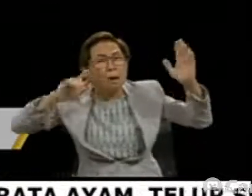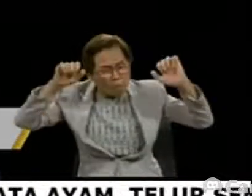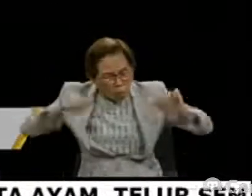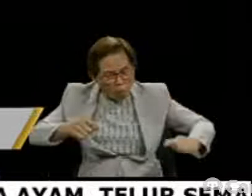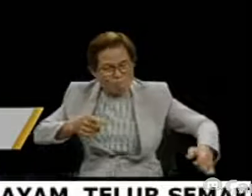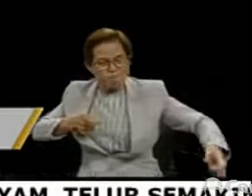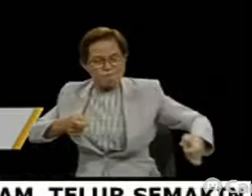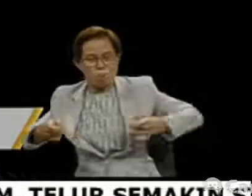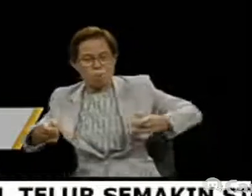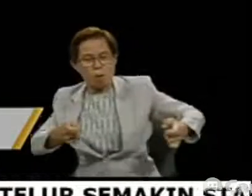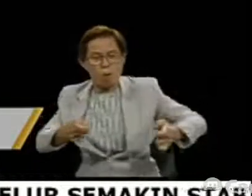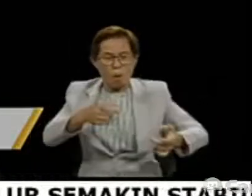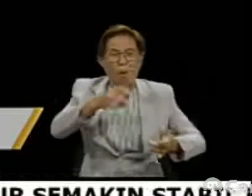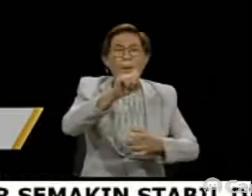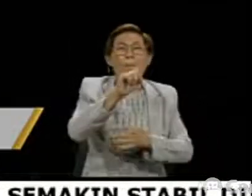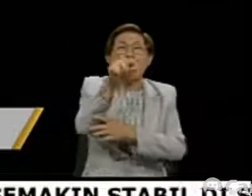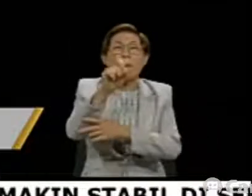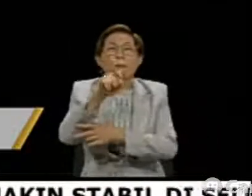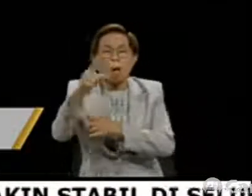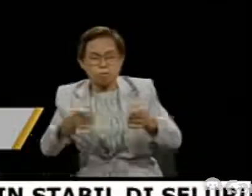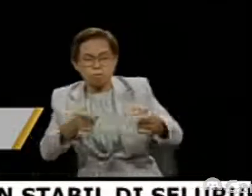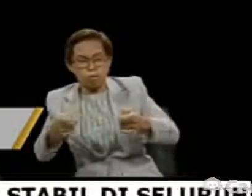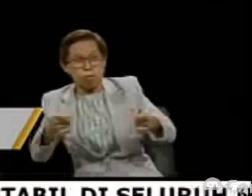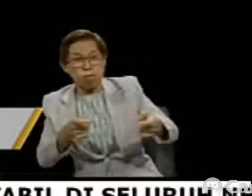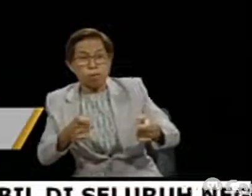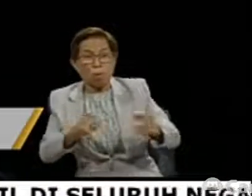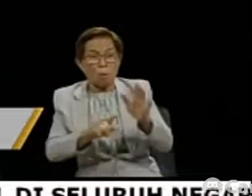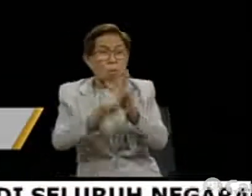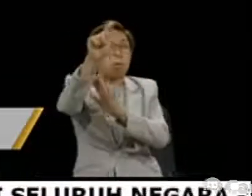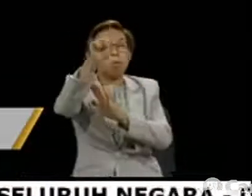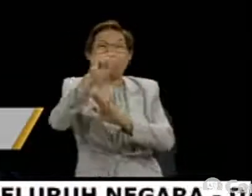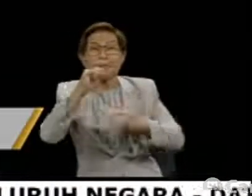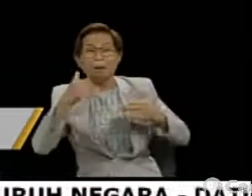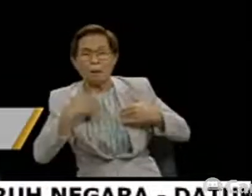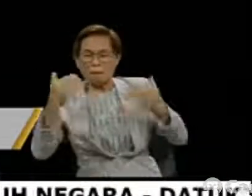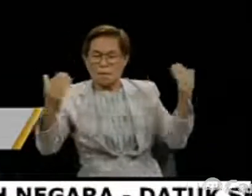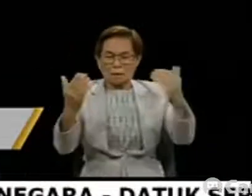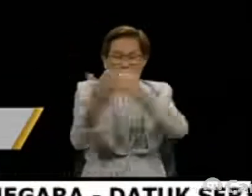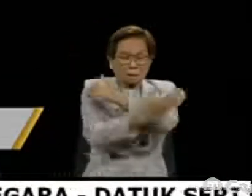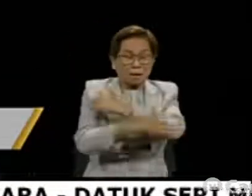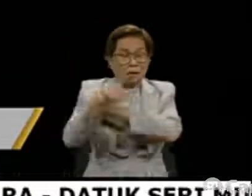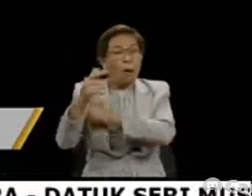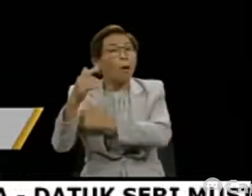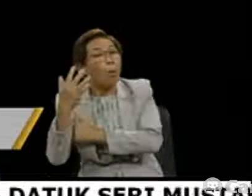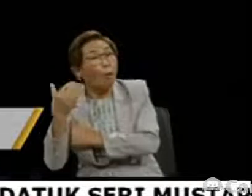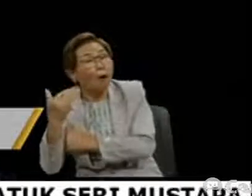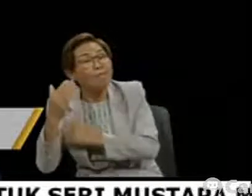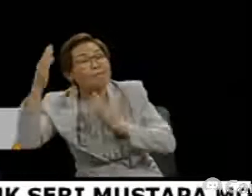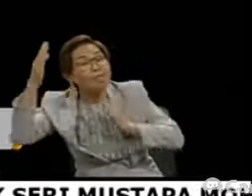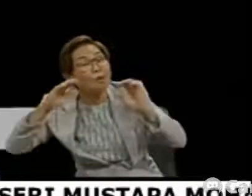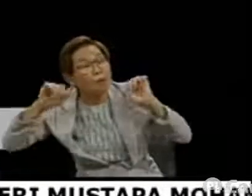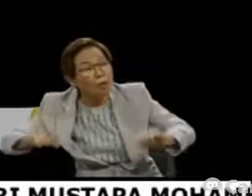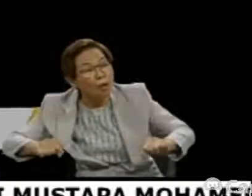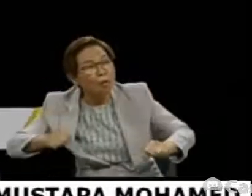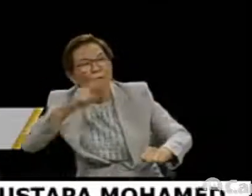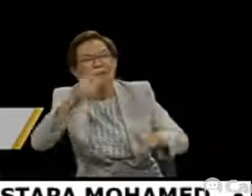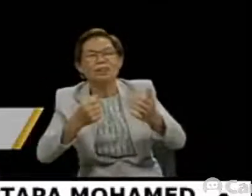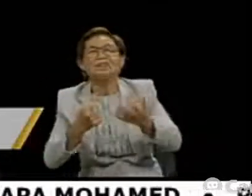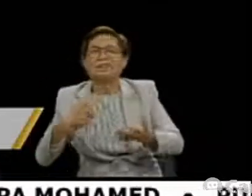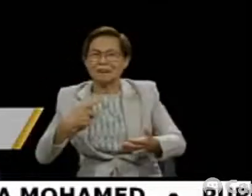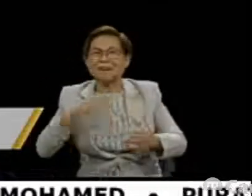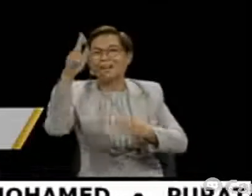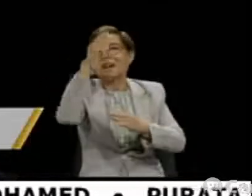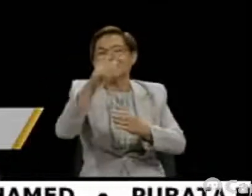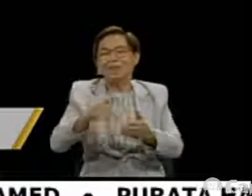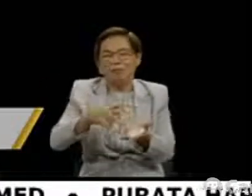mengawal Akademi Fantasi yang tidak begitu tinggi terbebani dengan negara lain ilah karena asap sedikit ah kerajaan